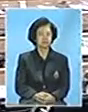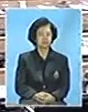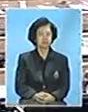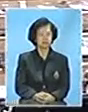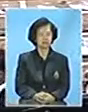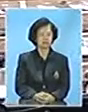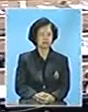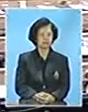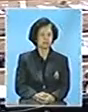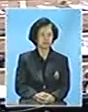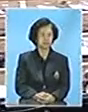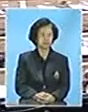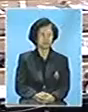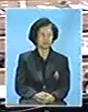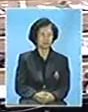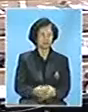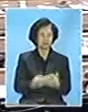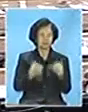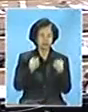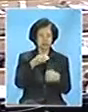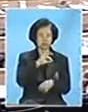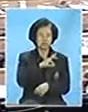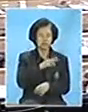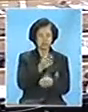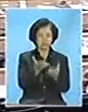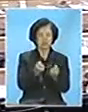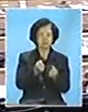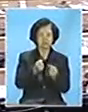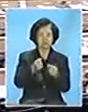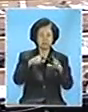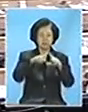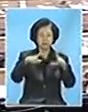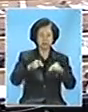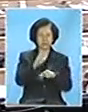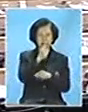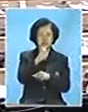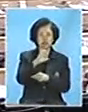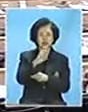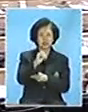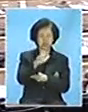ค่ะมีสมาชิกมารับบัตรลงคะแนนทั้งสิ้น143ท่านค่ะ